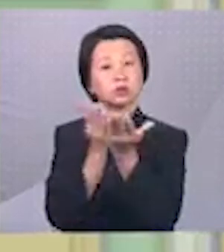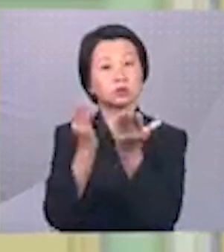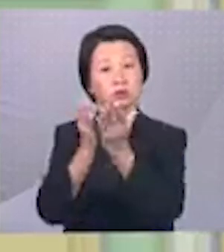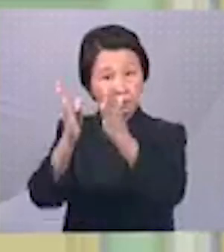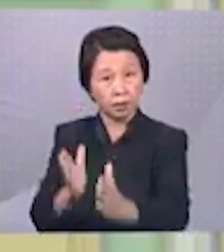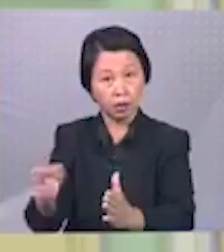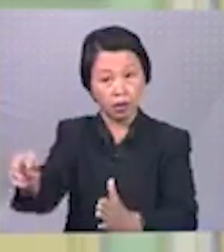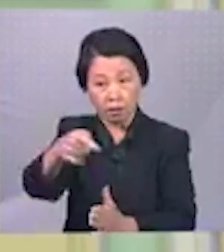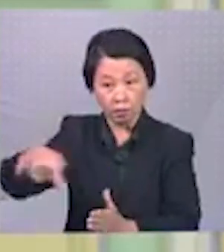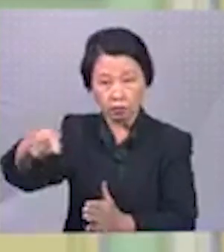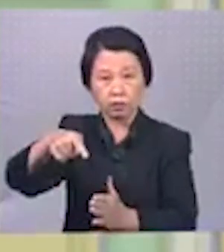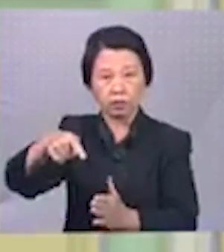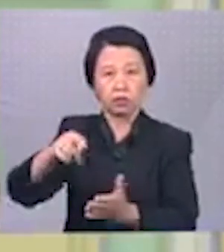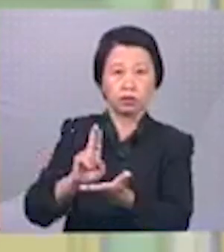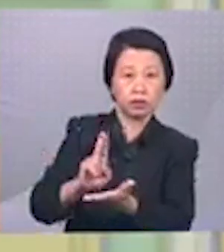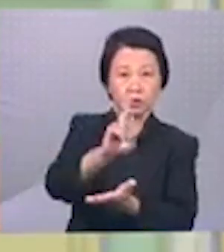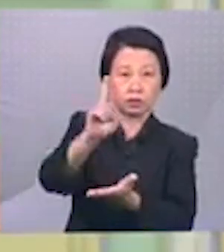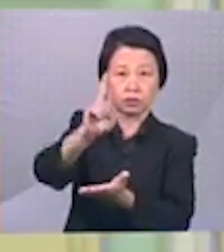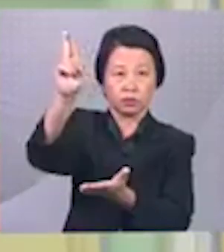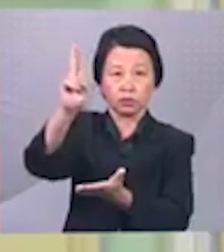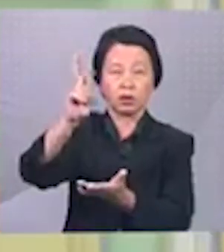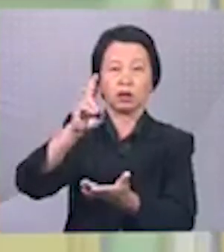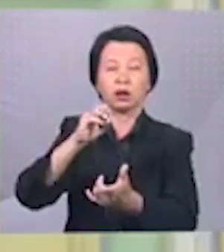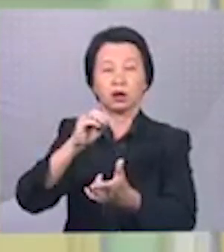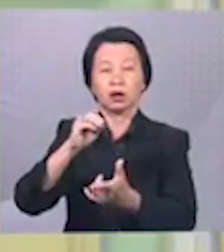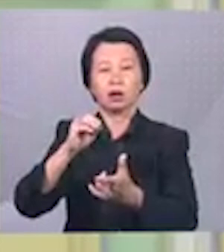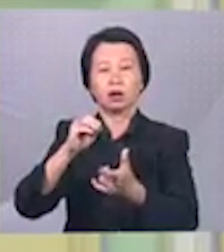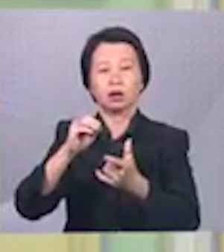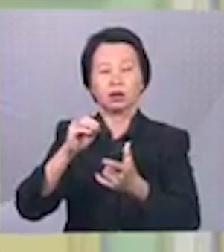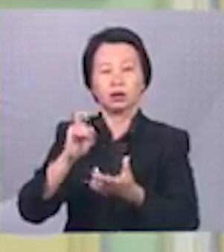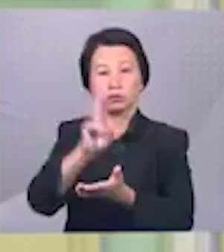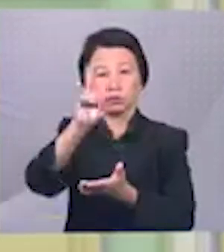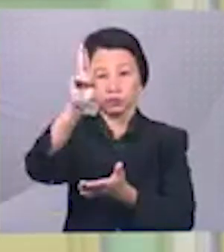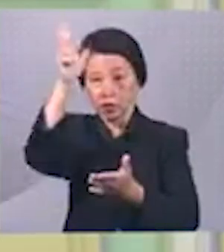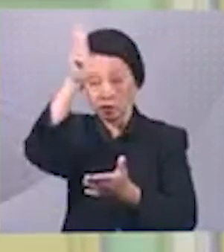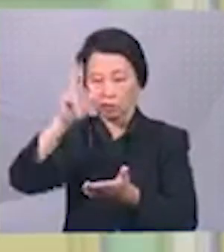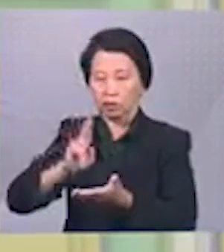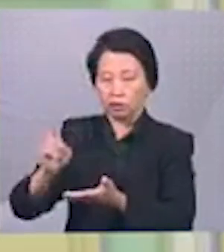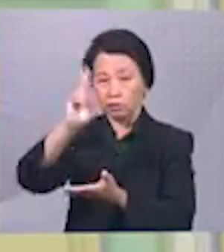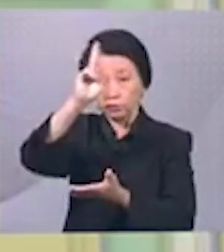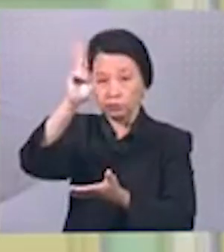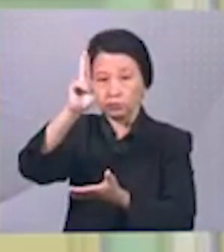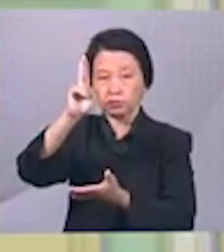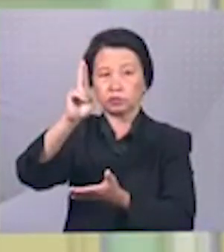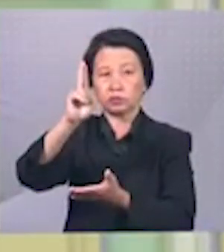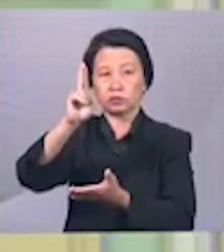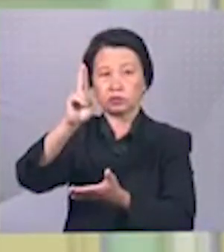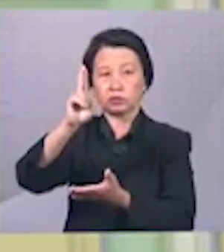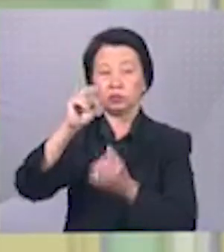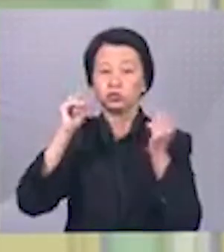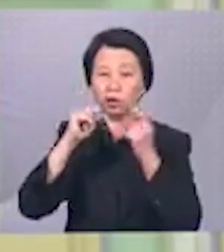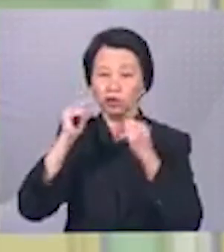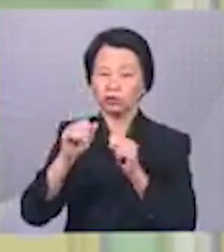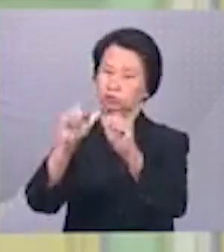pelajar-pelajar di universiti-universiti ataupun IPTA-IPTS diminta terus kekal di